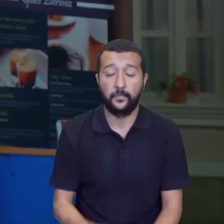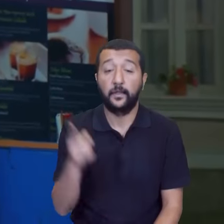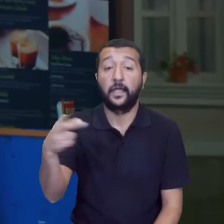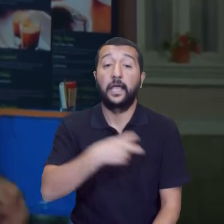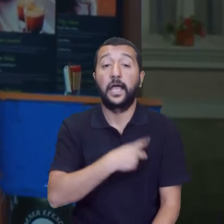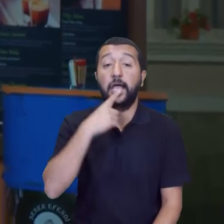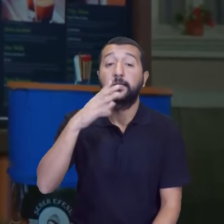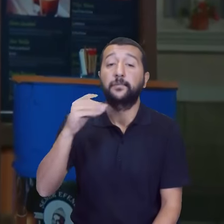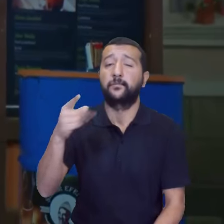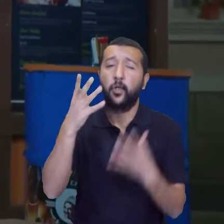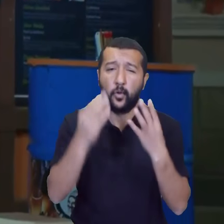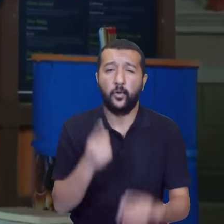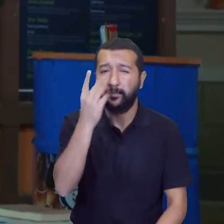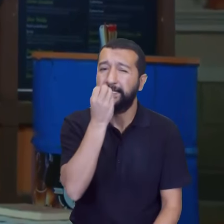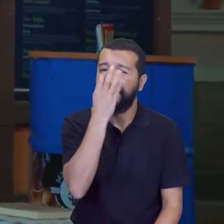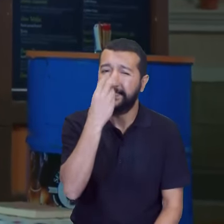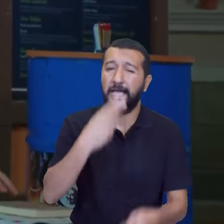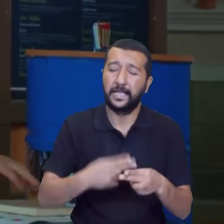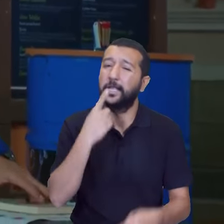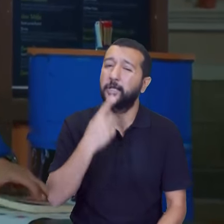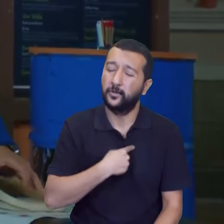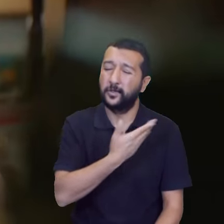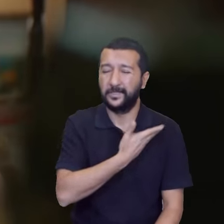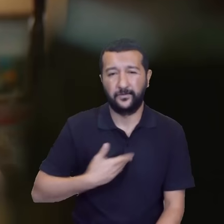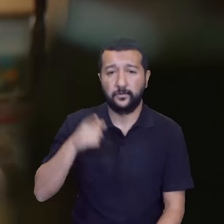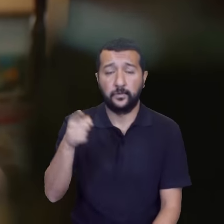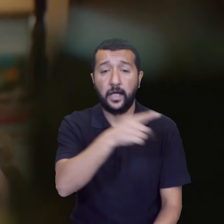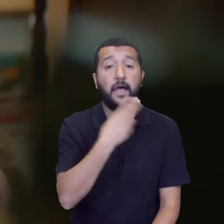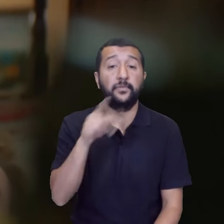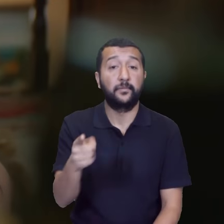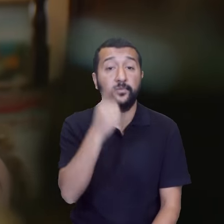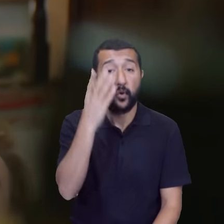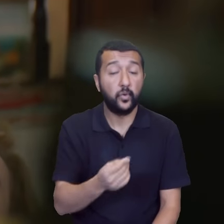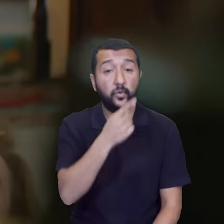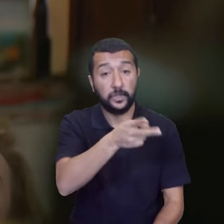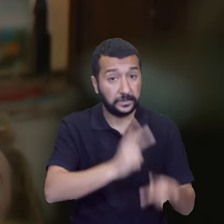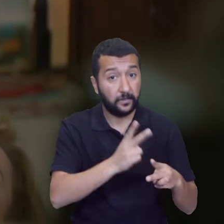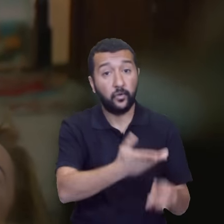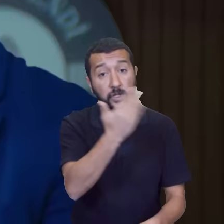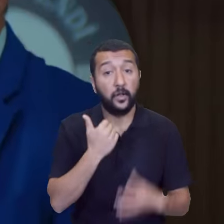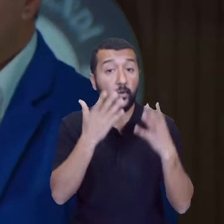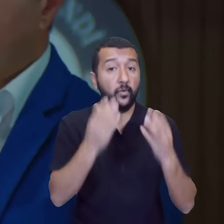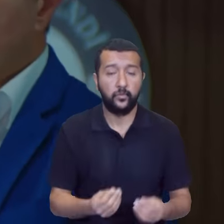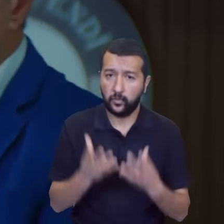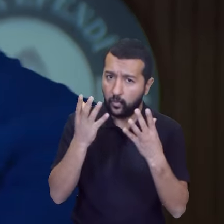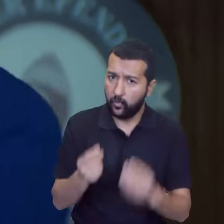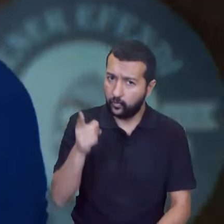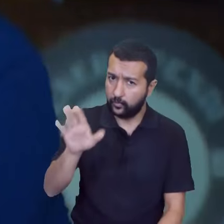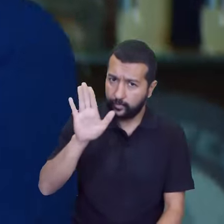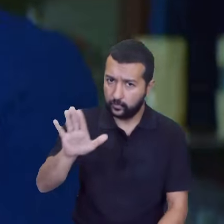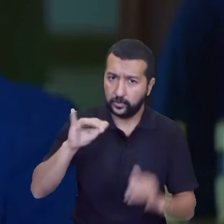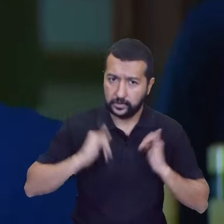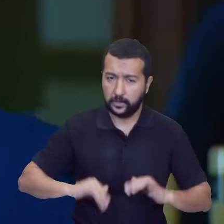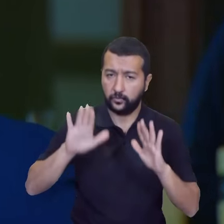Şu aşk pastam, ne olur bir bitki adı söyle ya. Gözünü seveyim valla. Ya ablama bir şey oldu. Ne olursun çabuk gel, ne olur. Ne oldu ya? Dur bir